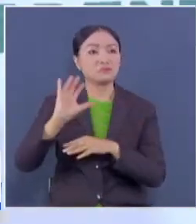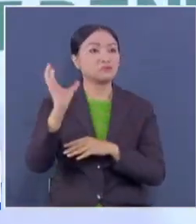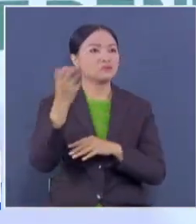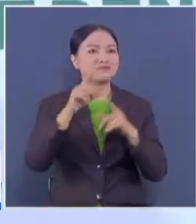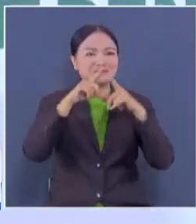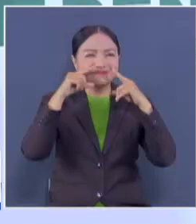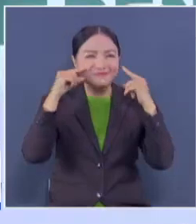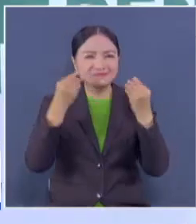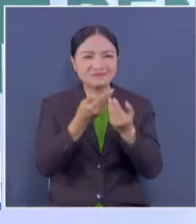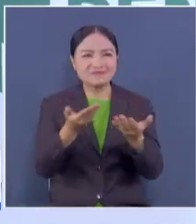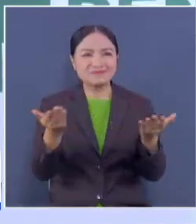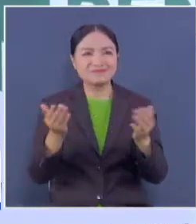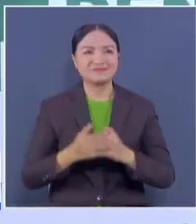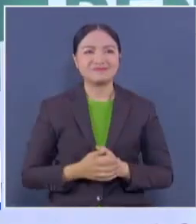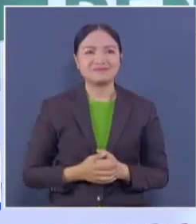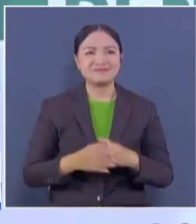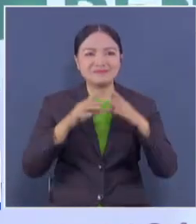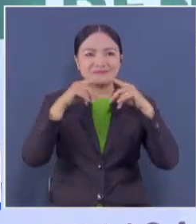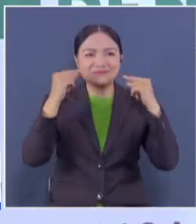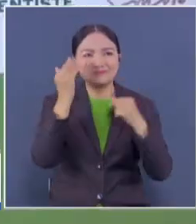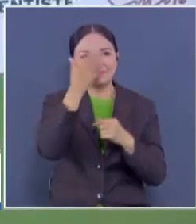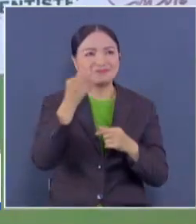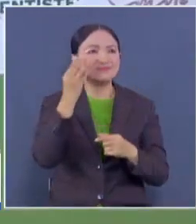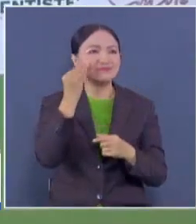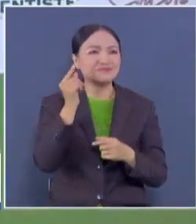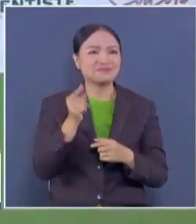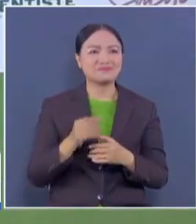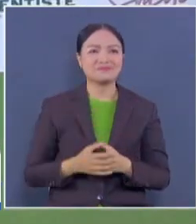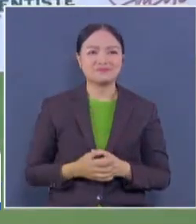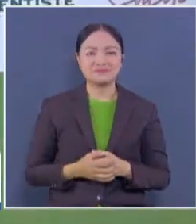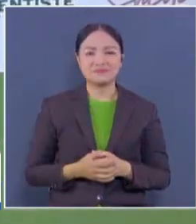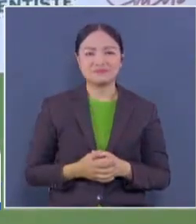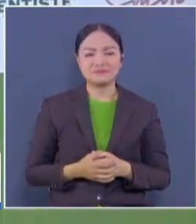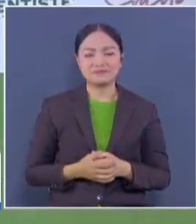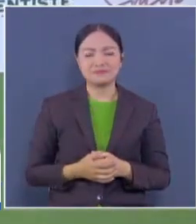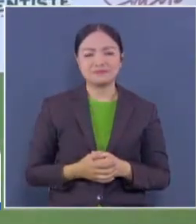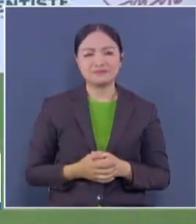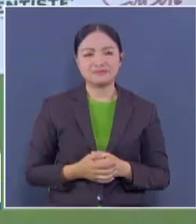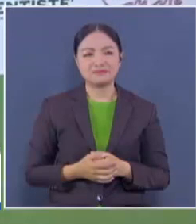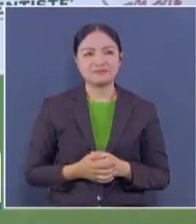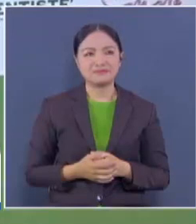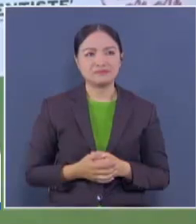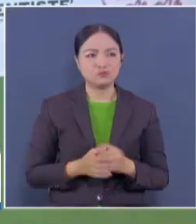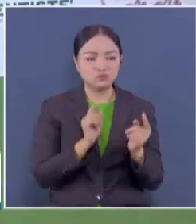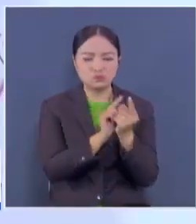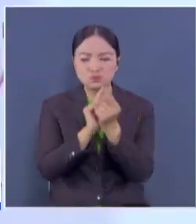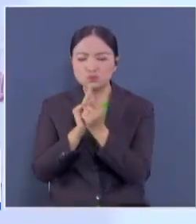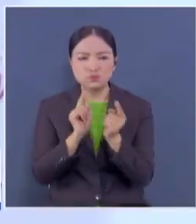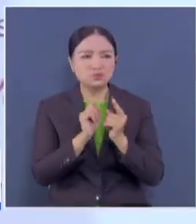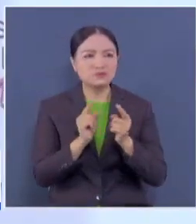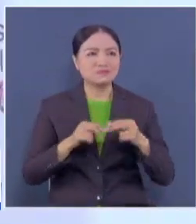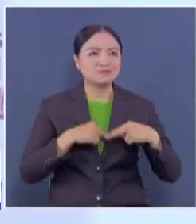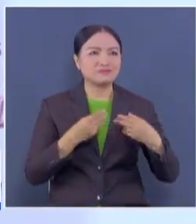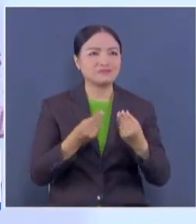กยิ้มรัวๆสร้างปรากฏการณ์ยิ้มสวยสุดน่ารักเป็นกันเองพร้อมกับแฟนมีตติ้งค่ะแบบเอ็กซ์คลูซีฟให้เป็น